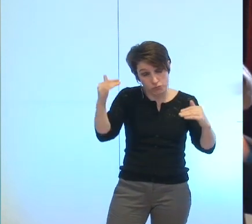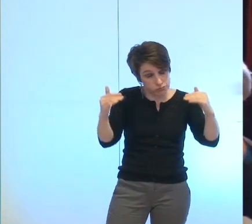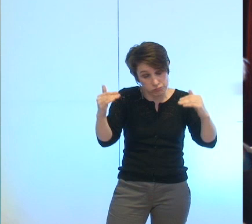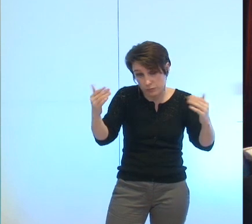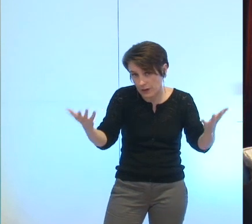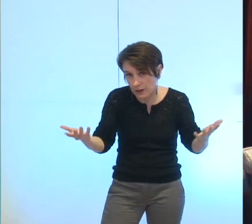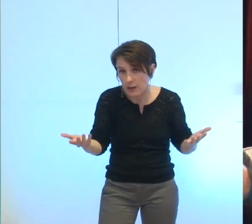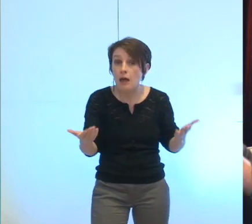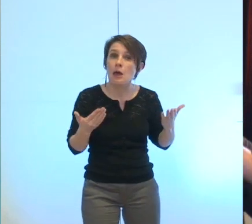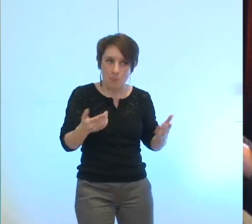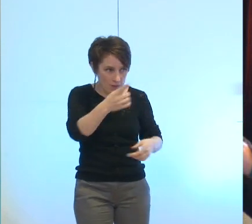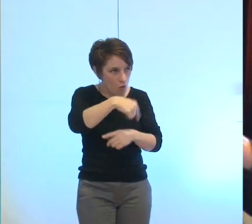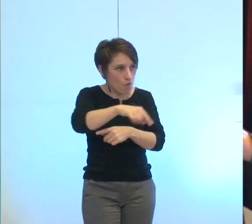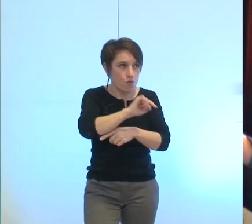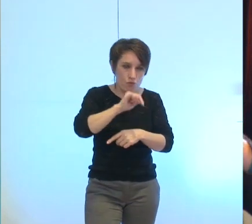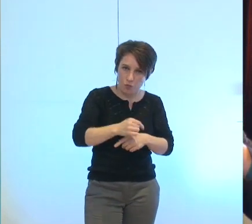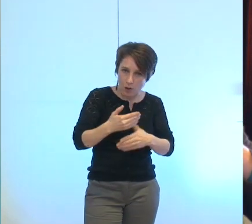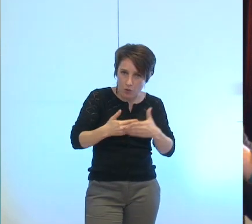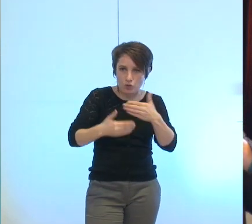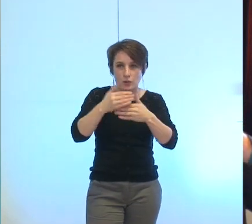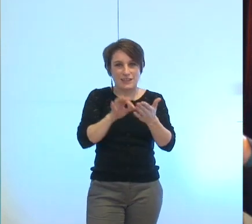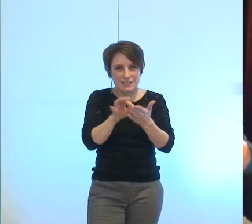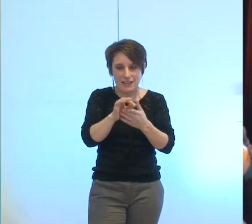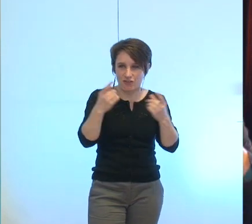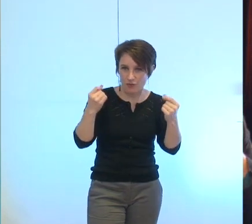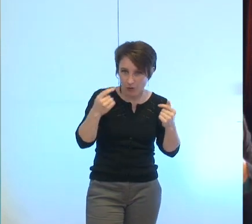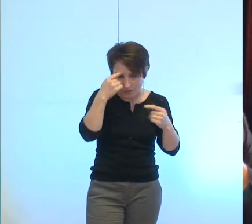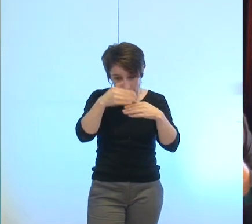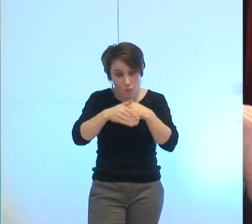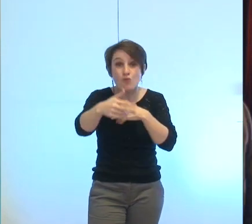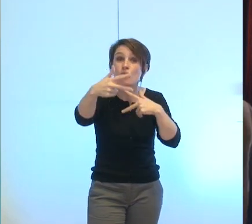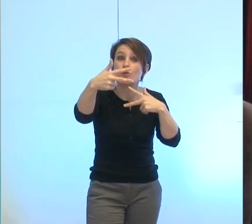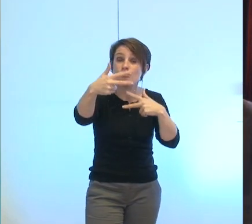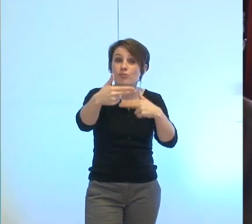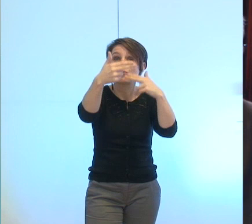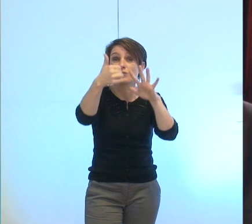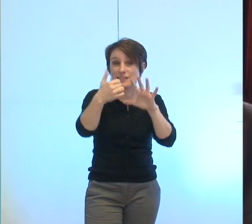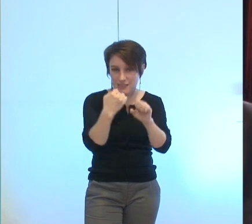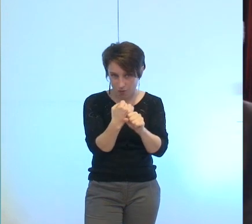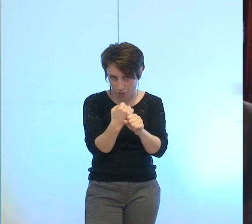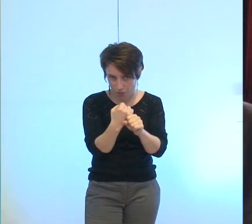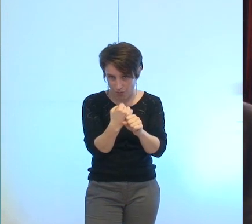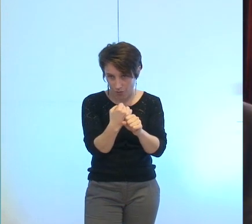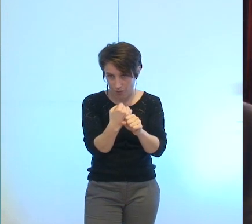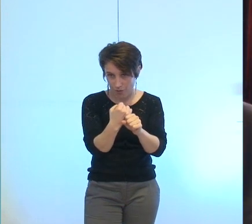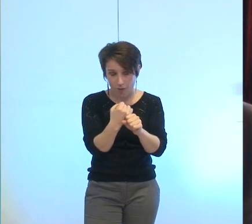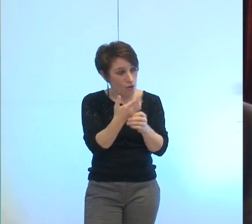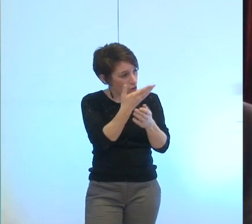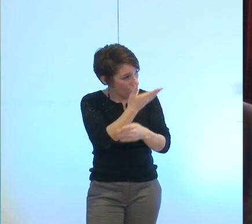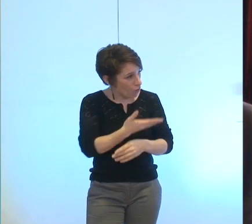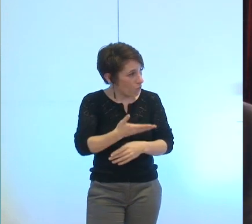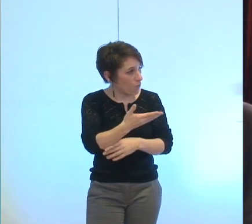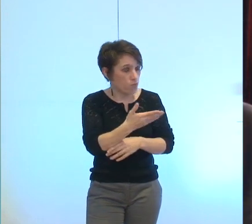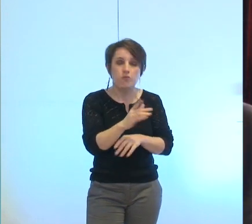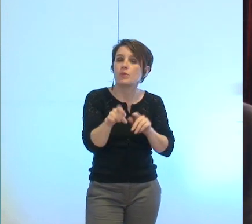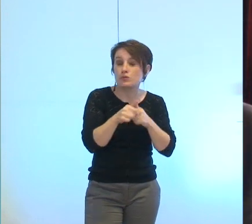une stratégie financière pour le mandat fort de vos priorités politiques avec évidemment la